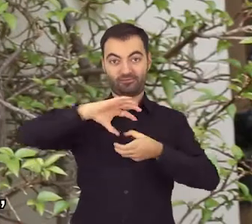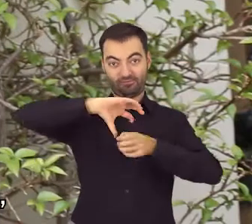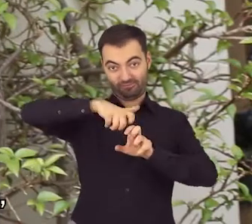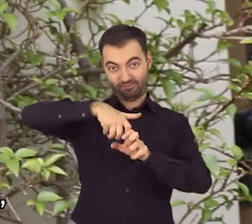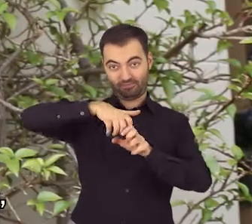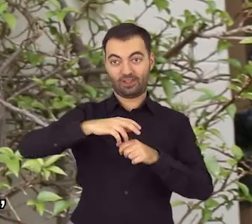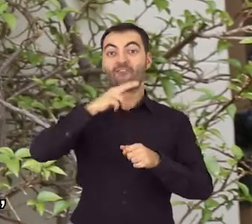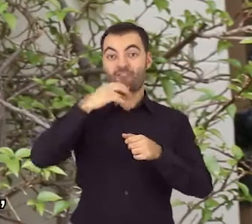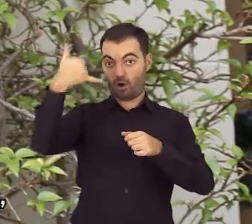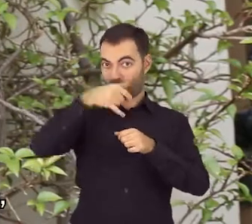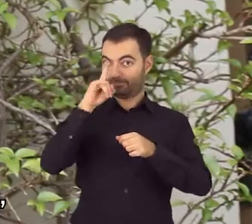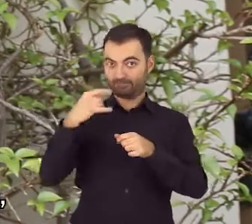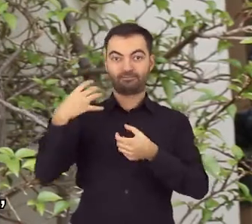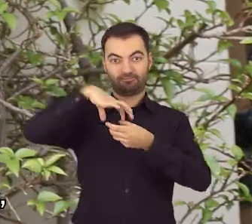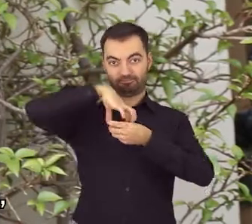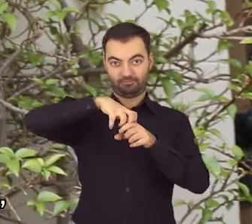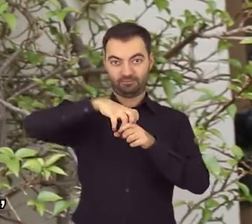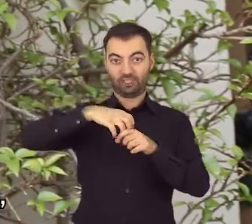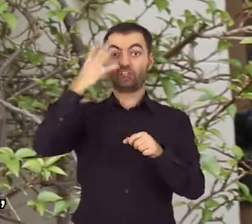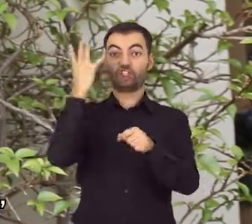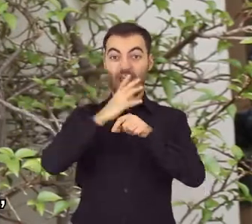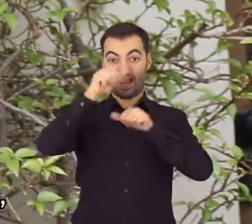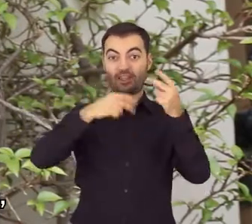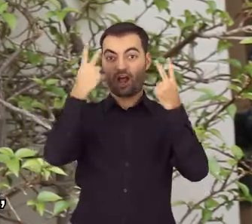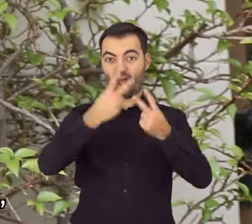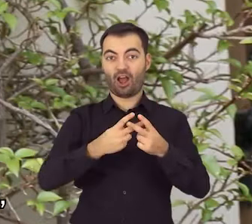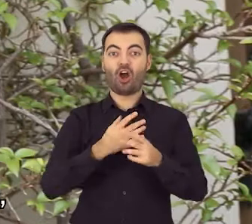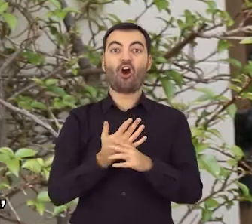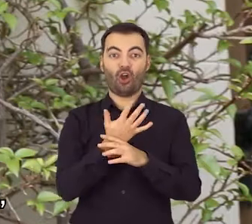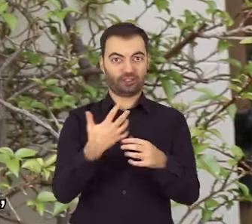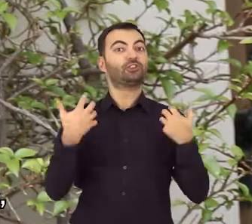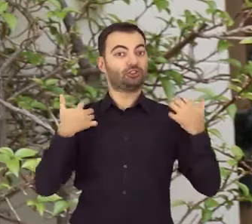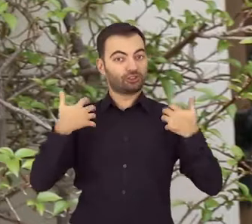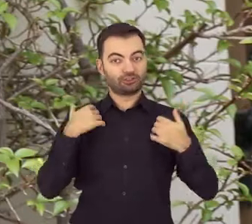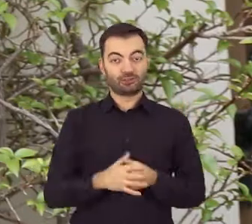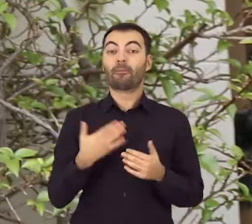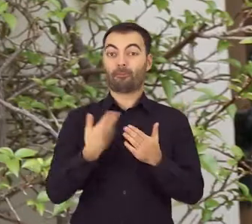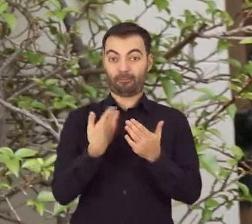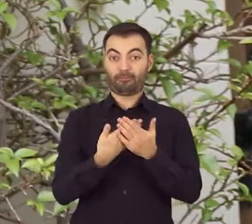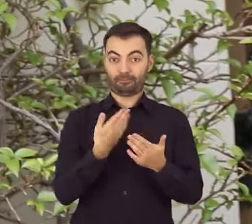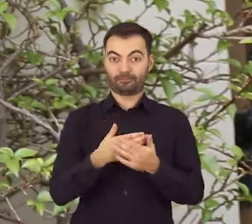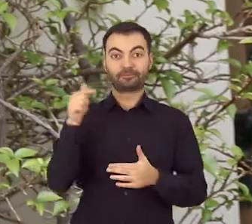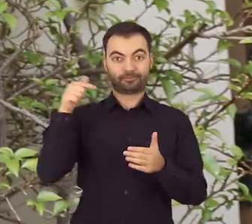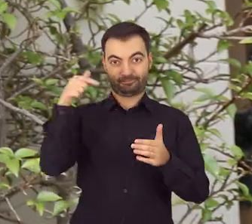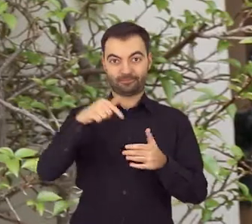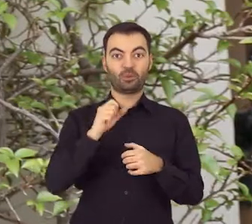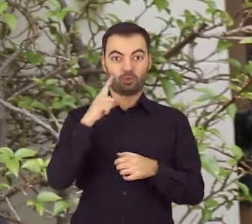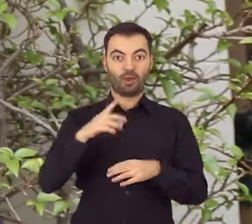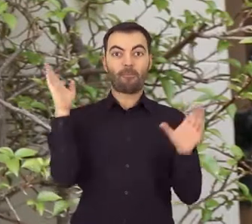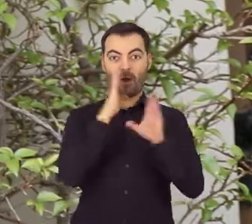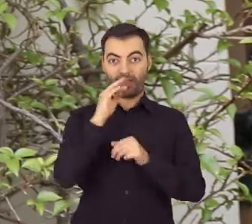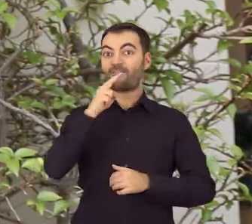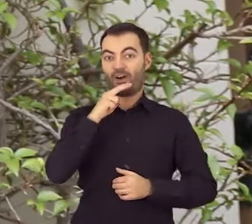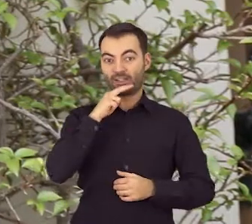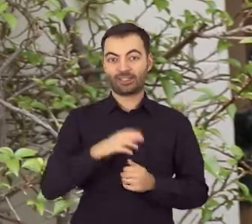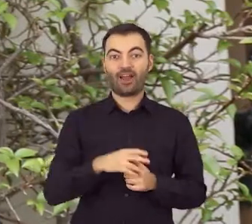kamyczkami i wodą na 40 lat, a roślinka sobie przeżyła. Dlatego, że tam jest tlen